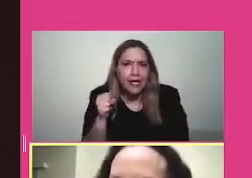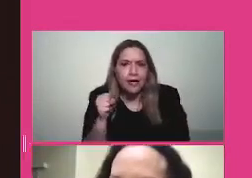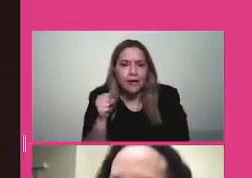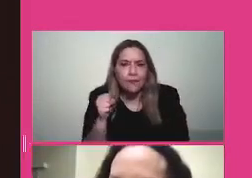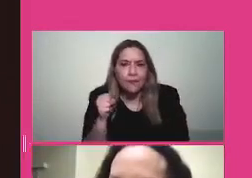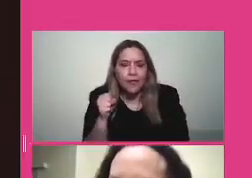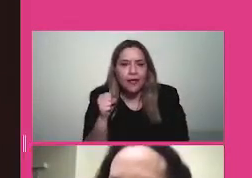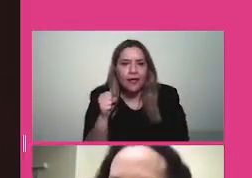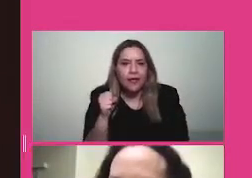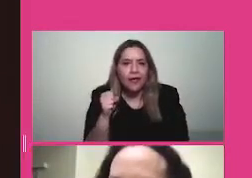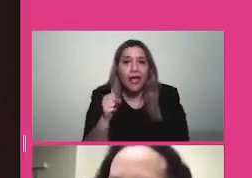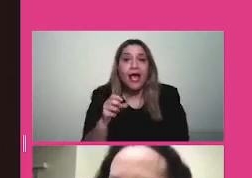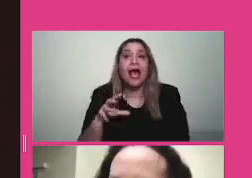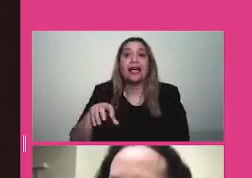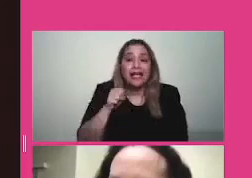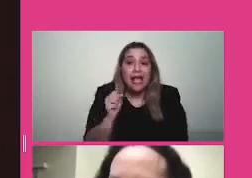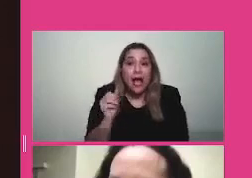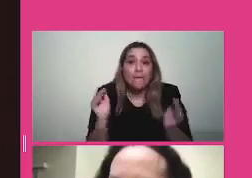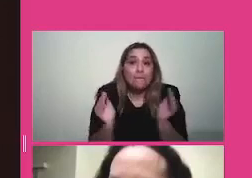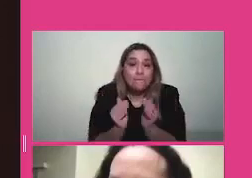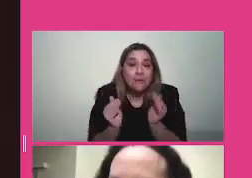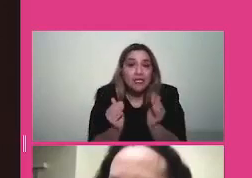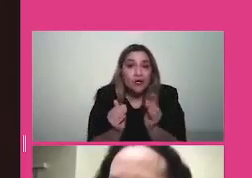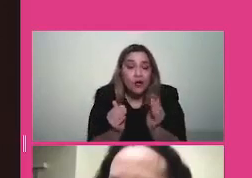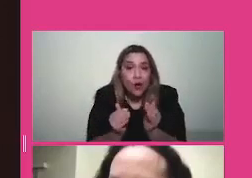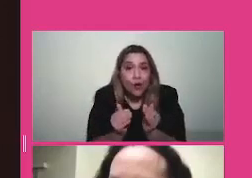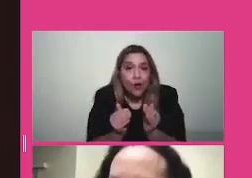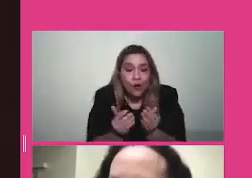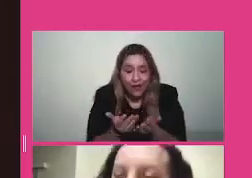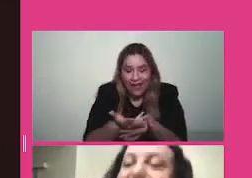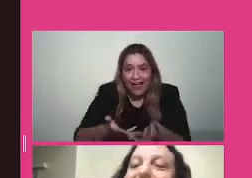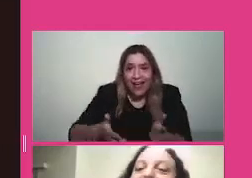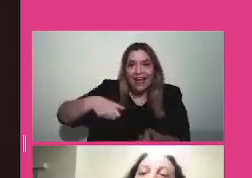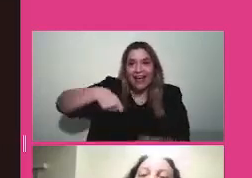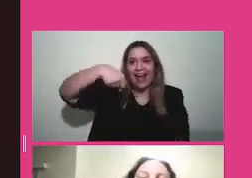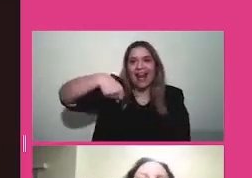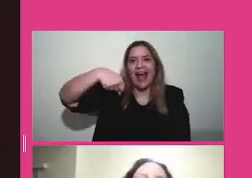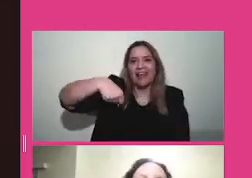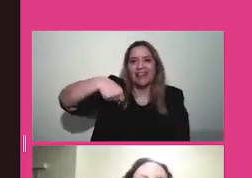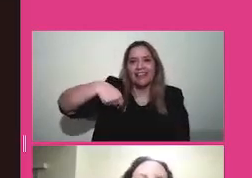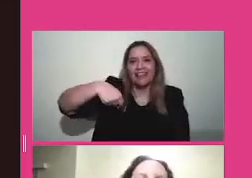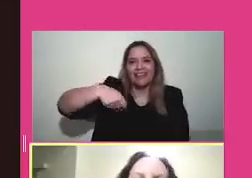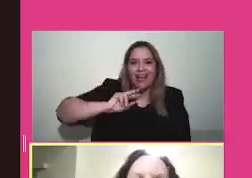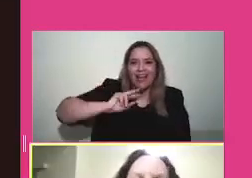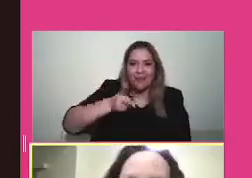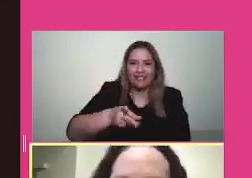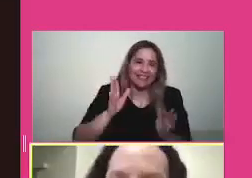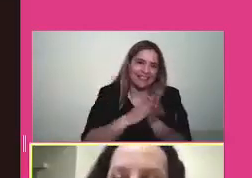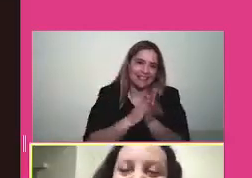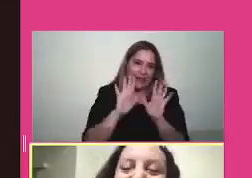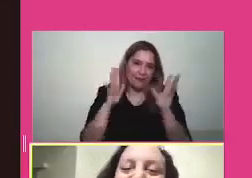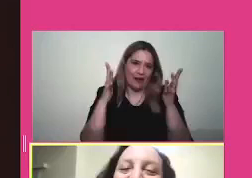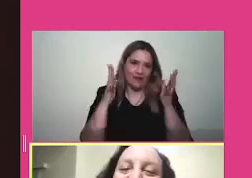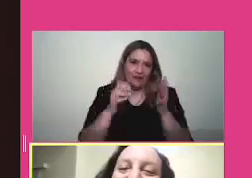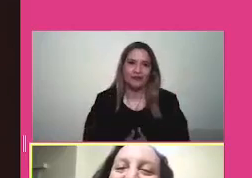Μικρό. Κράτα και μικρό καράφι. Μπράβο!